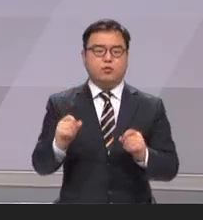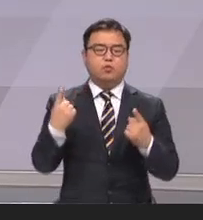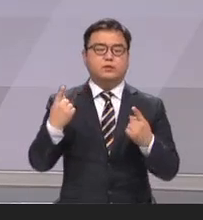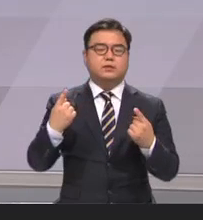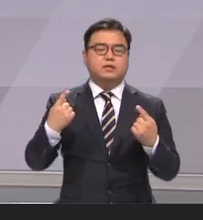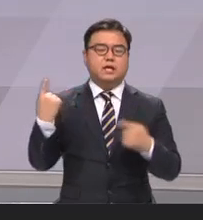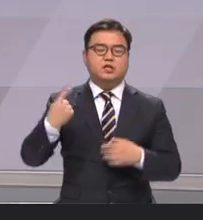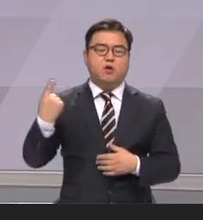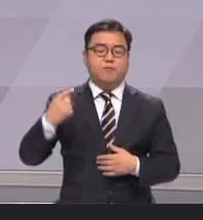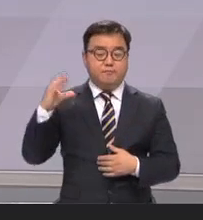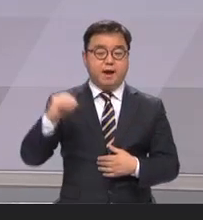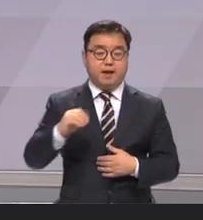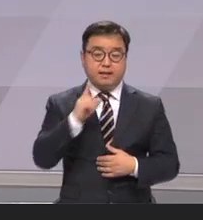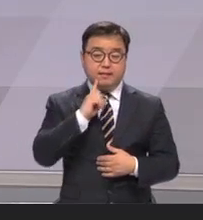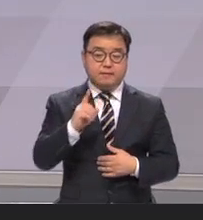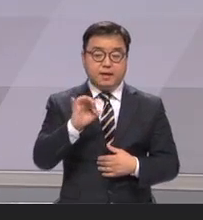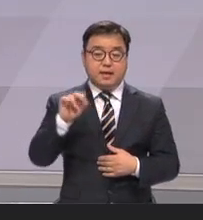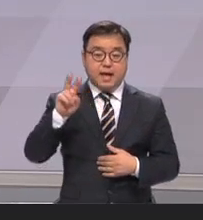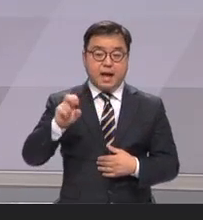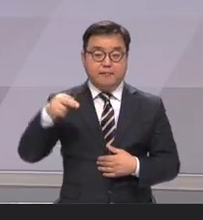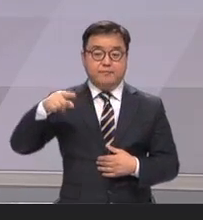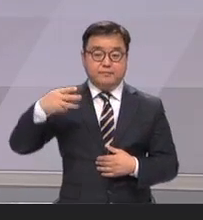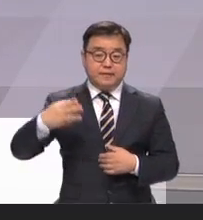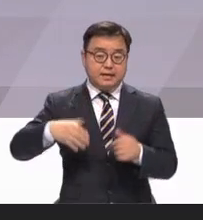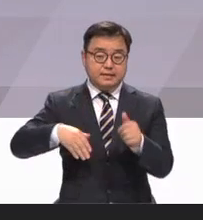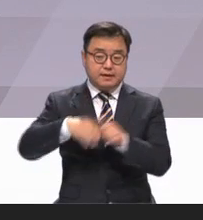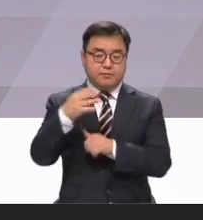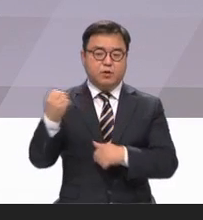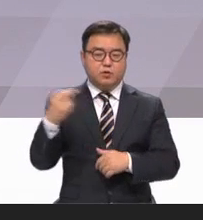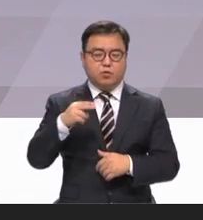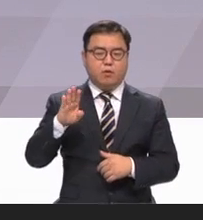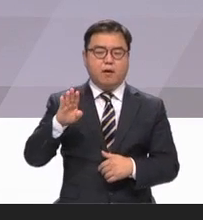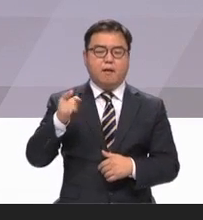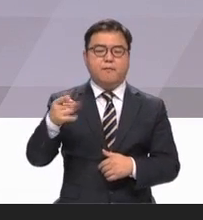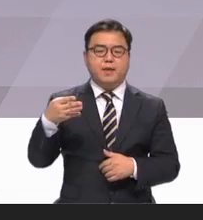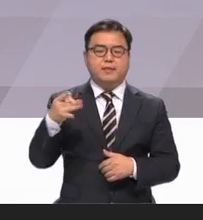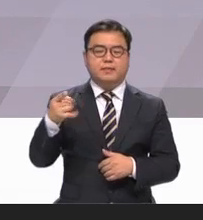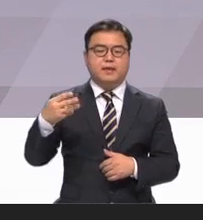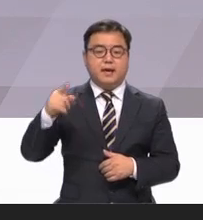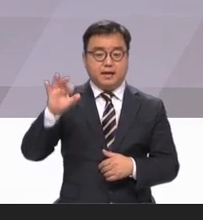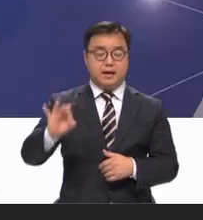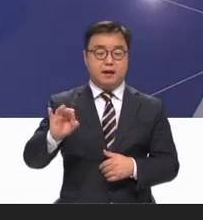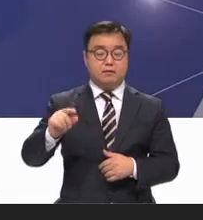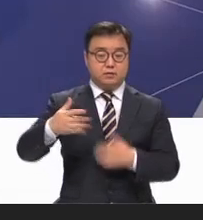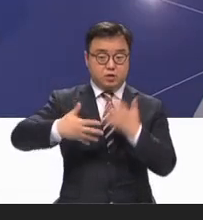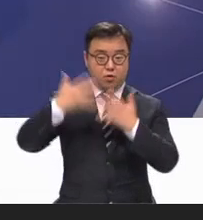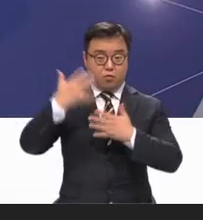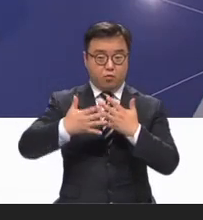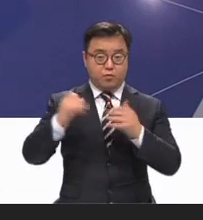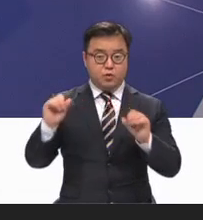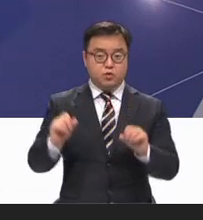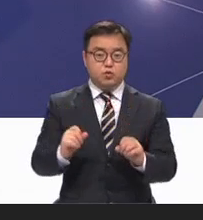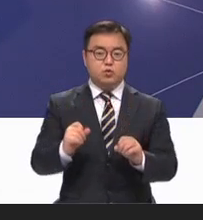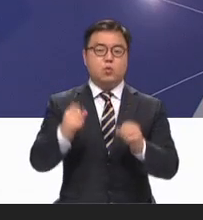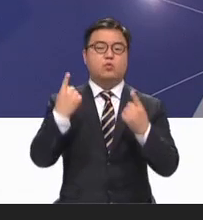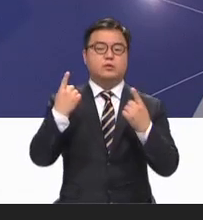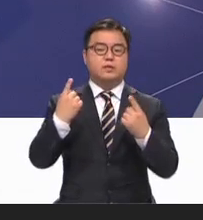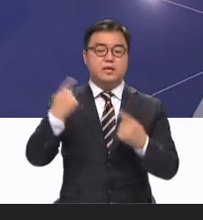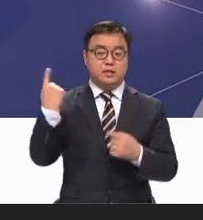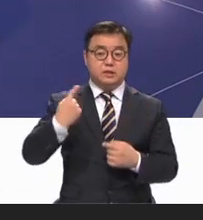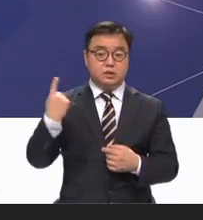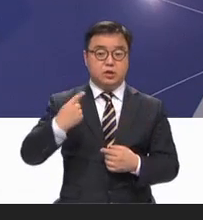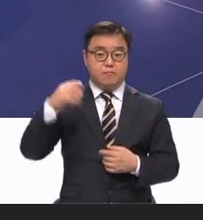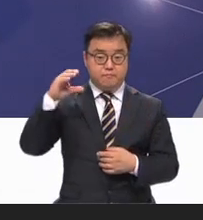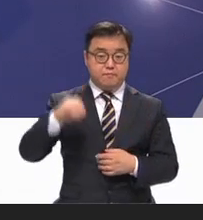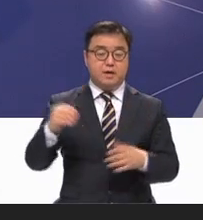나왔던 영화인데 암살하고 베테랑 예. 굉장히 또 큰 인기를 끌었죠. 암살하고 베테랑이 초유의 쌍천만, 쌍끌이 동시 천만 사태.